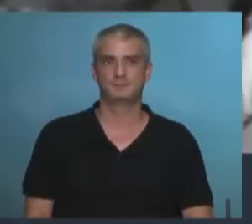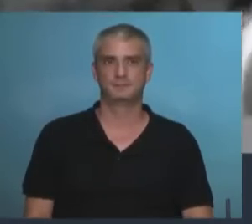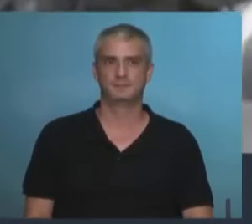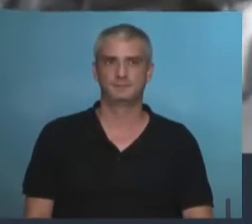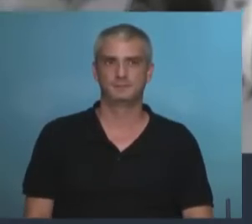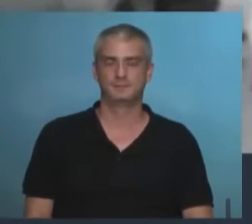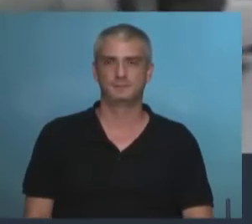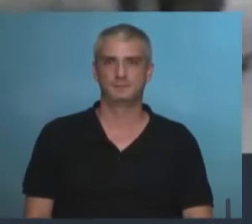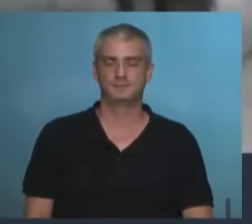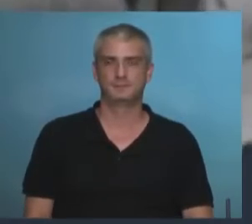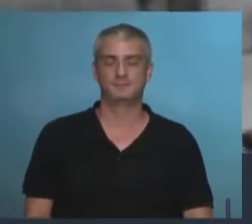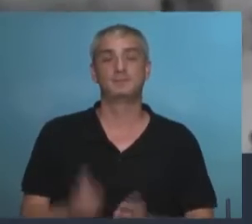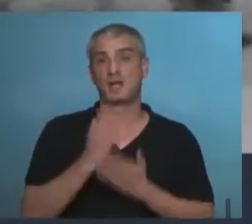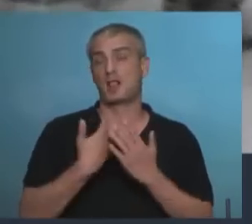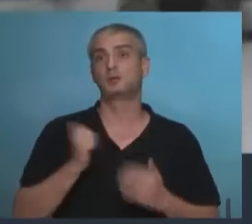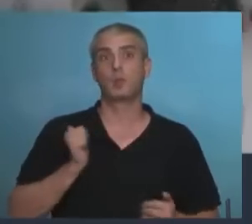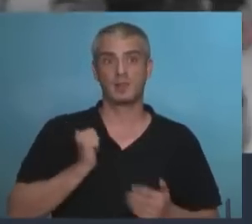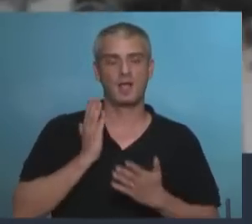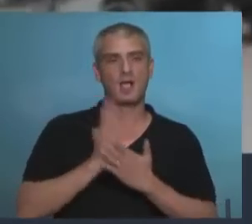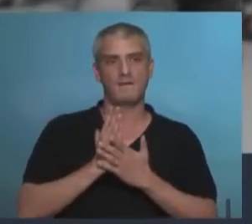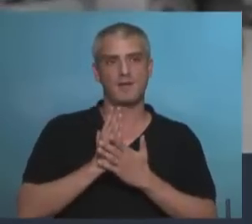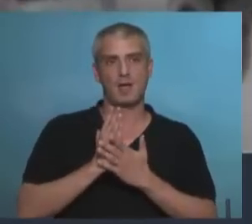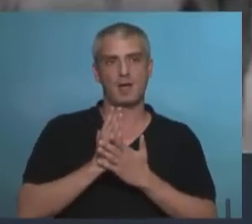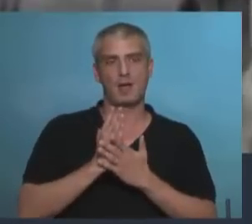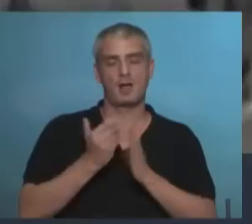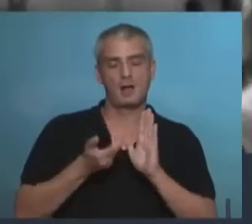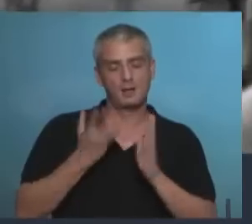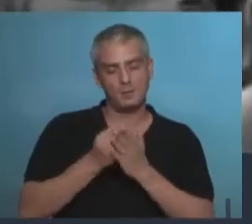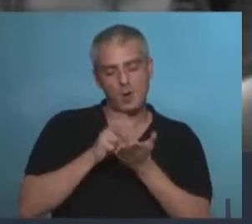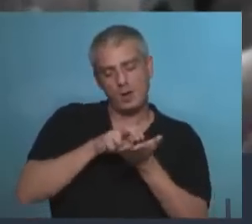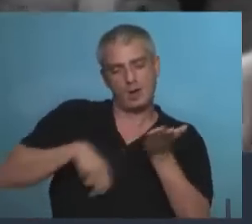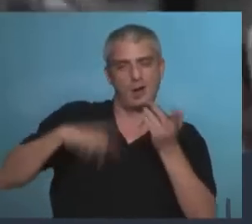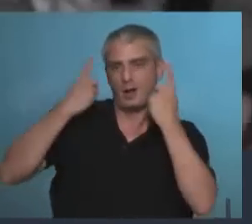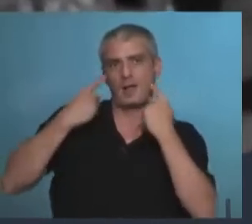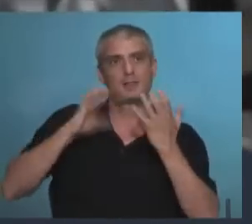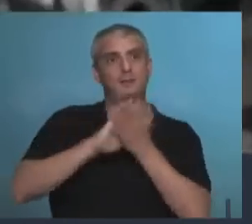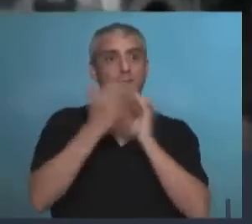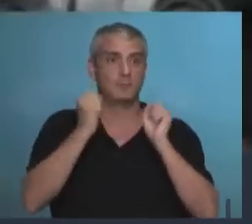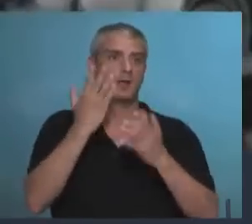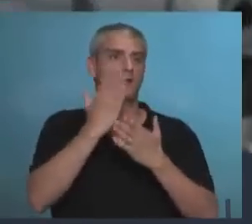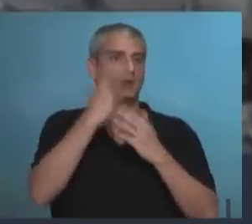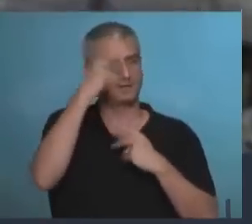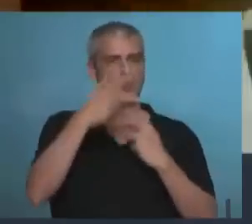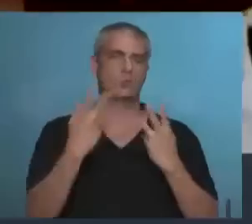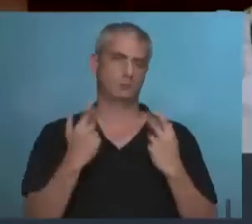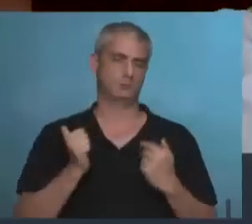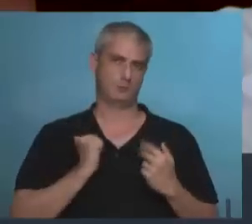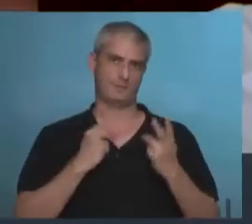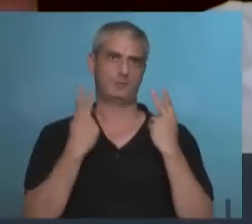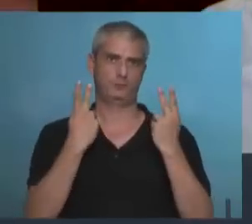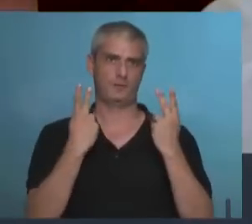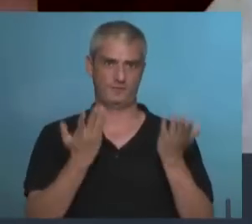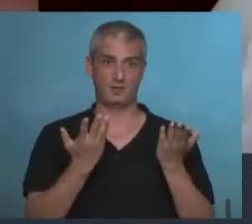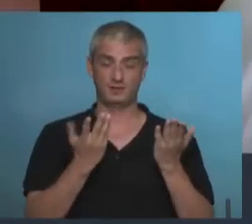חלקם החליטו להתגייס אחרי שכבר היו רגל אחת מחוץ למחנה החרדי, חלקם פשוט הבינו את הערך בשירות הצבאי.